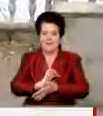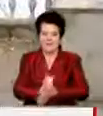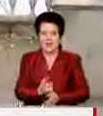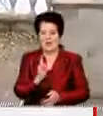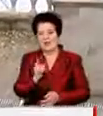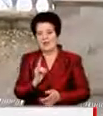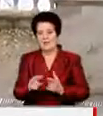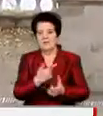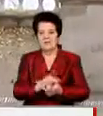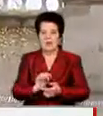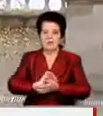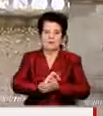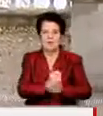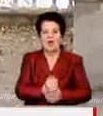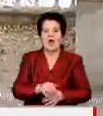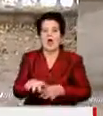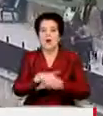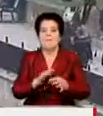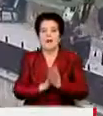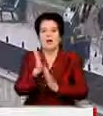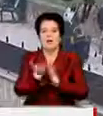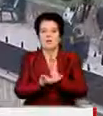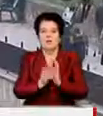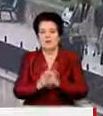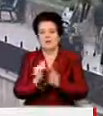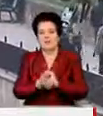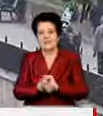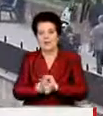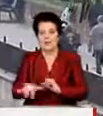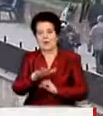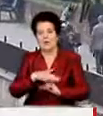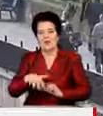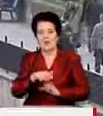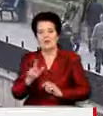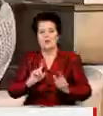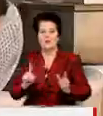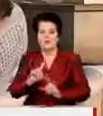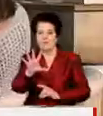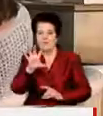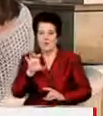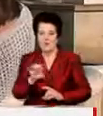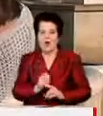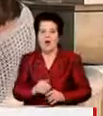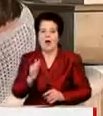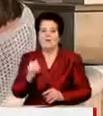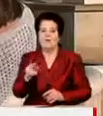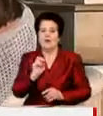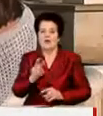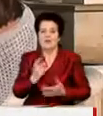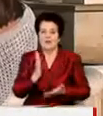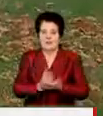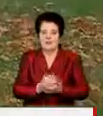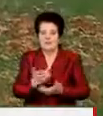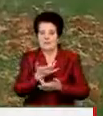de înghesuiala din mall, parcurile din Chișinău se transformă toamna în adevărate platouri pentru ședințe foto. Fundalul este asigurat de